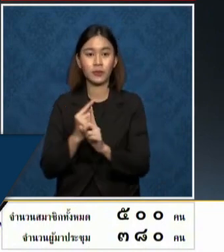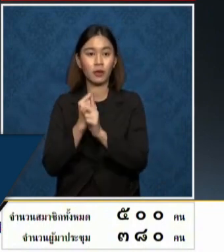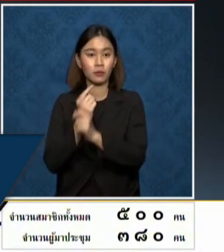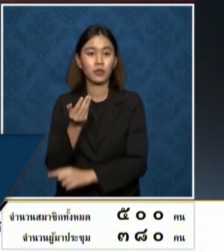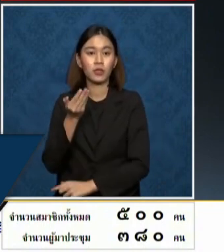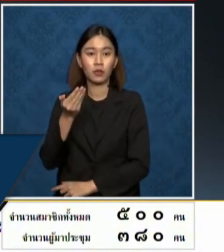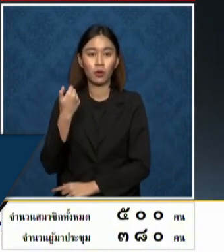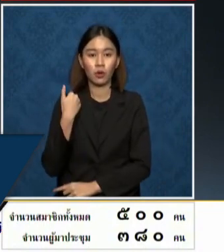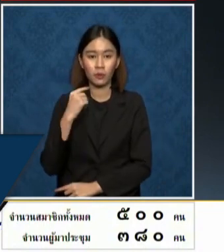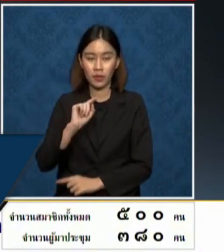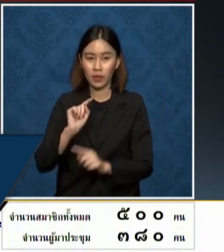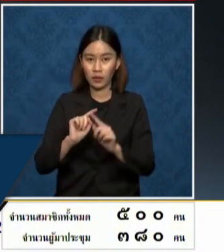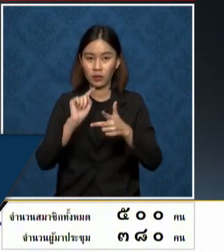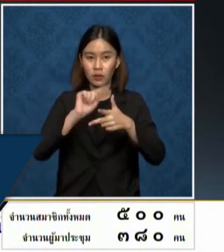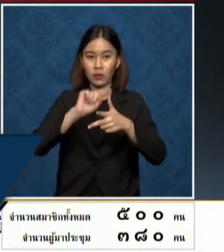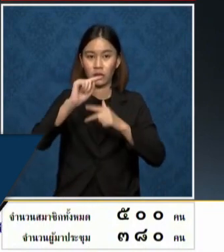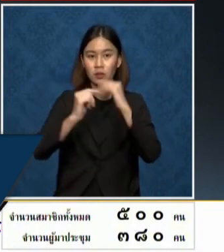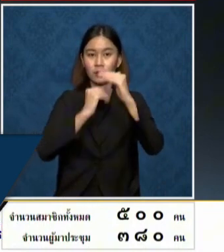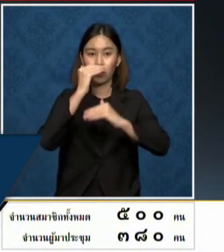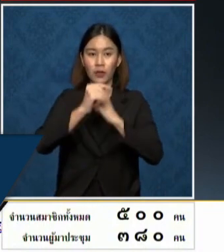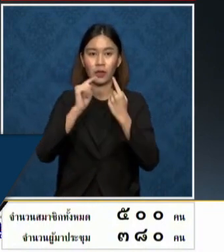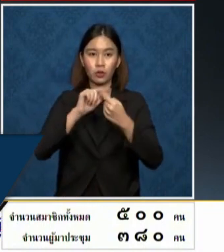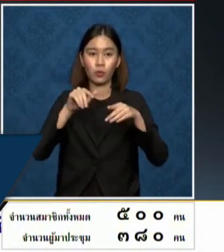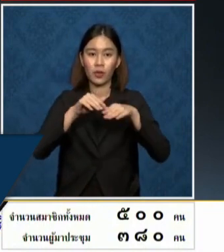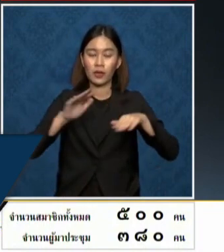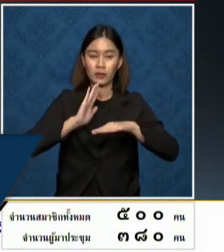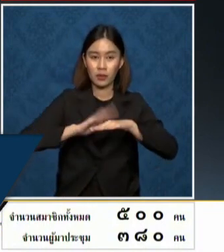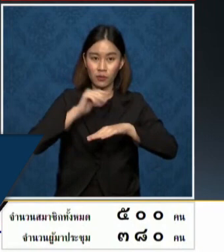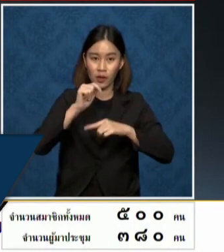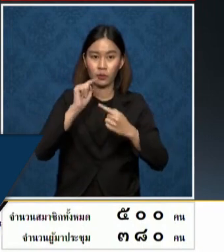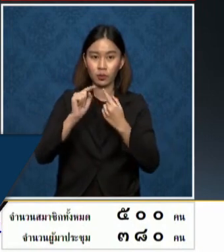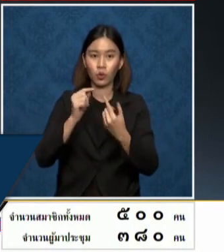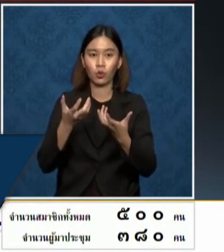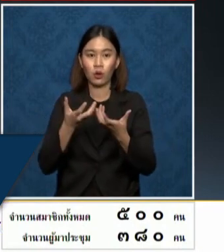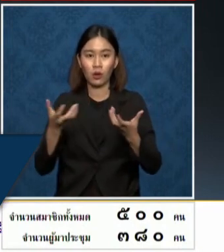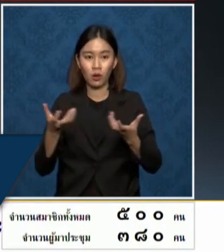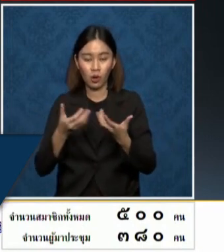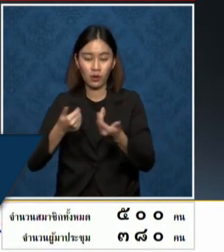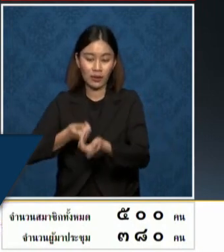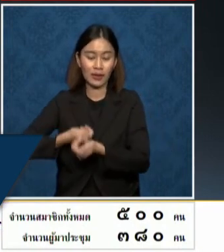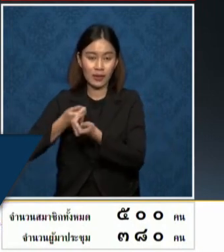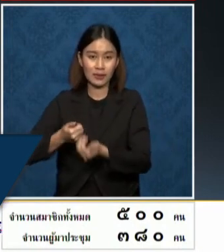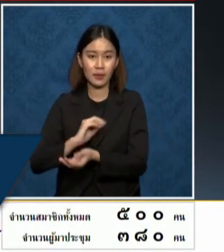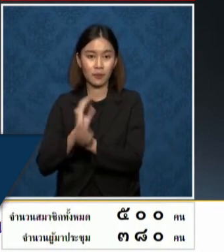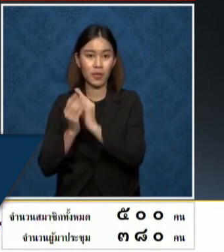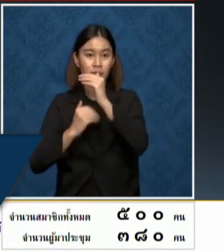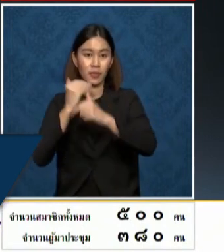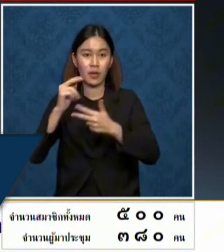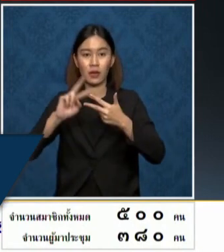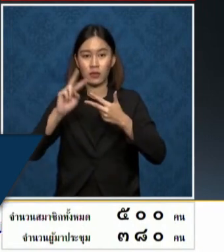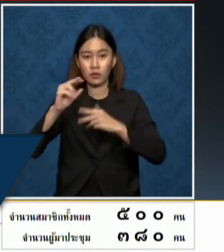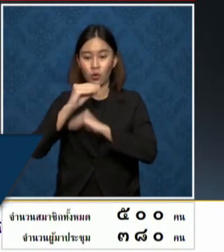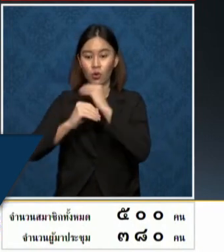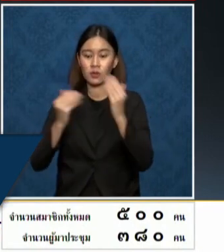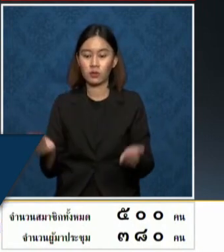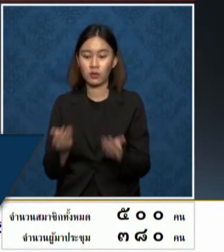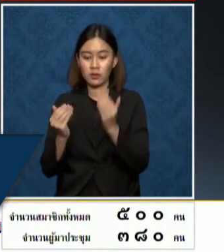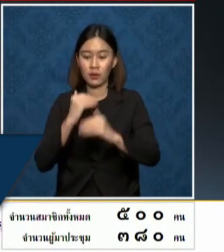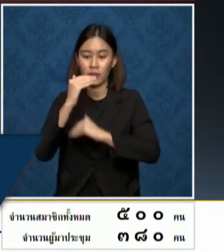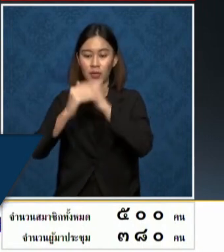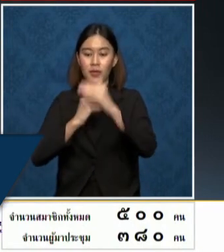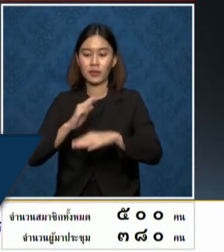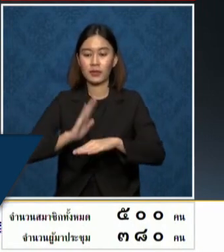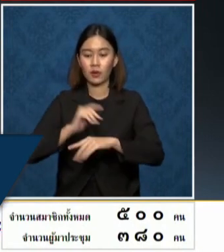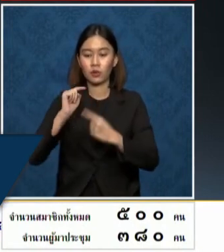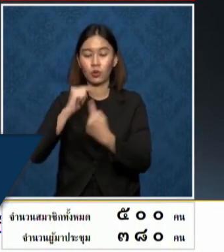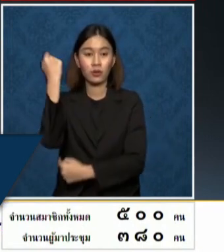ครับประกอบด้วย 1โครงการพัฒนาประสิทธิภาพและการแปรรูปผลิตภัณฑ์การเกษตร 2โครงการส่งเสริมและพัฒนาศักยภาพ